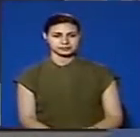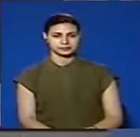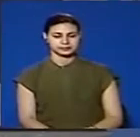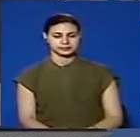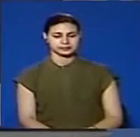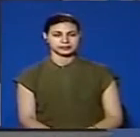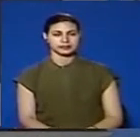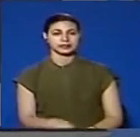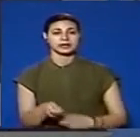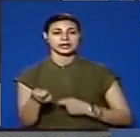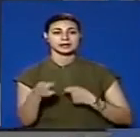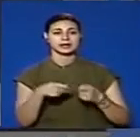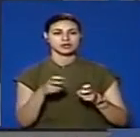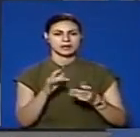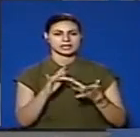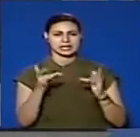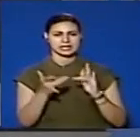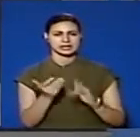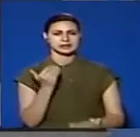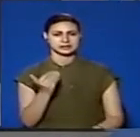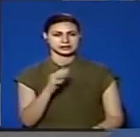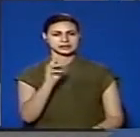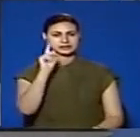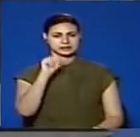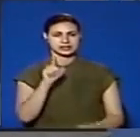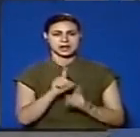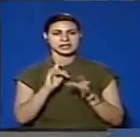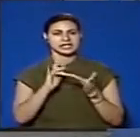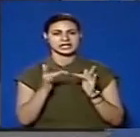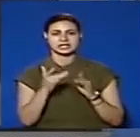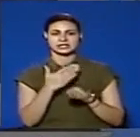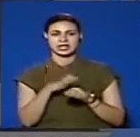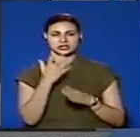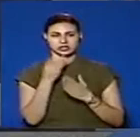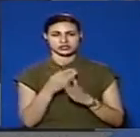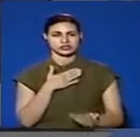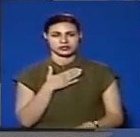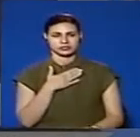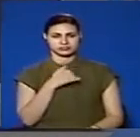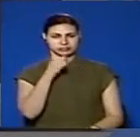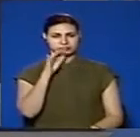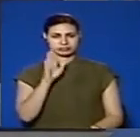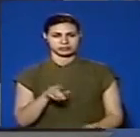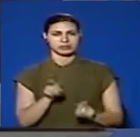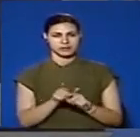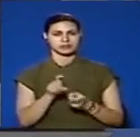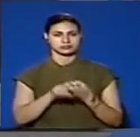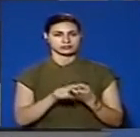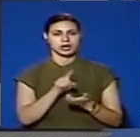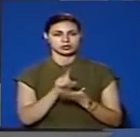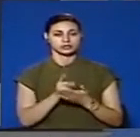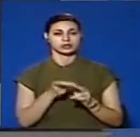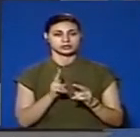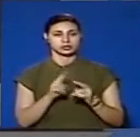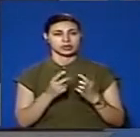ინტერნეტ მართულობა დღეს ისე თქვენ რომ ინტერნეტის გარეშე პრაქტიკულად ჩვენი ყოფიერება შეუძლებელია და ამას თან ახლავს მთელი